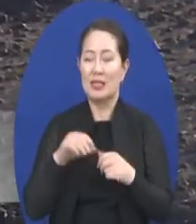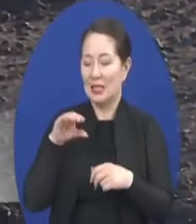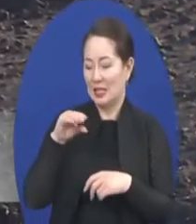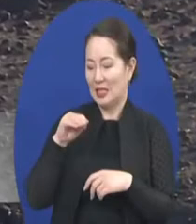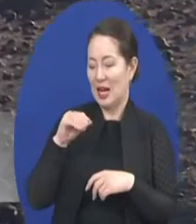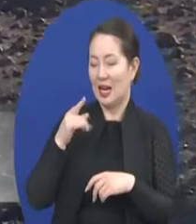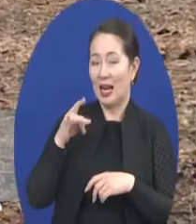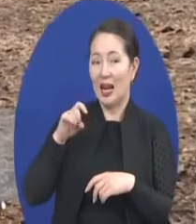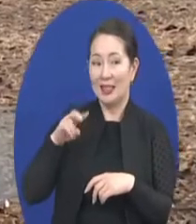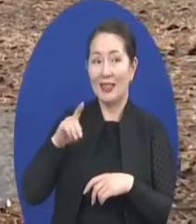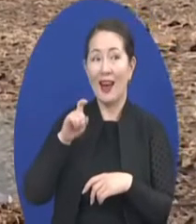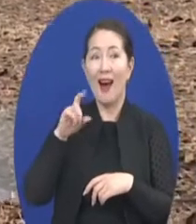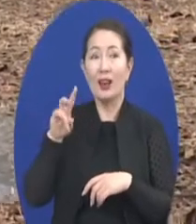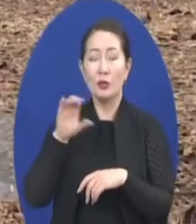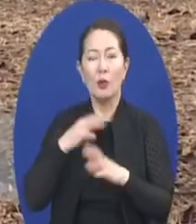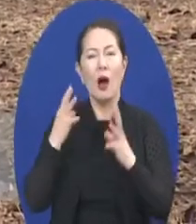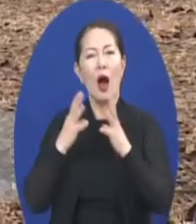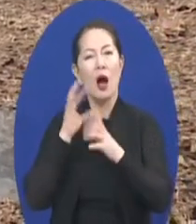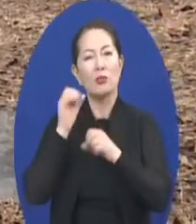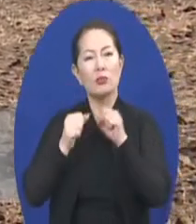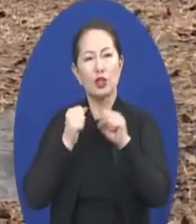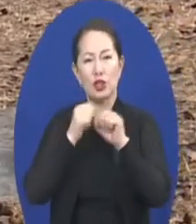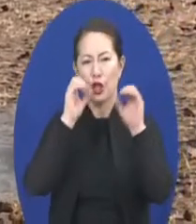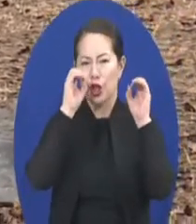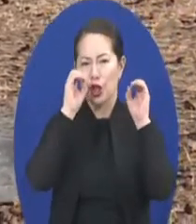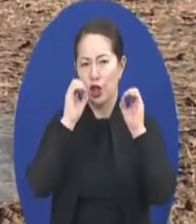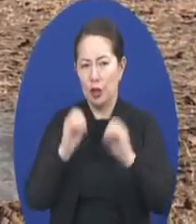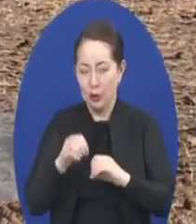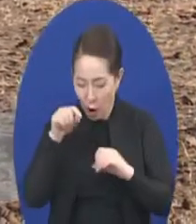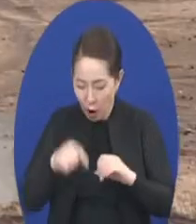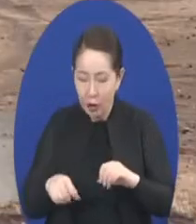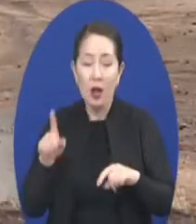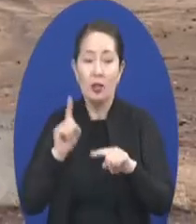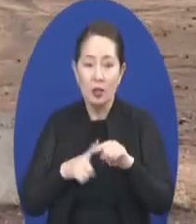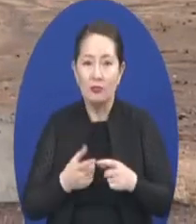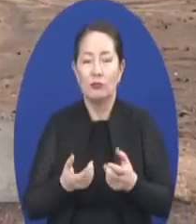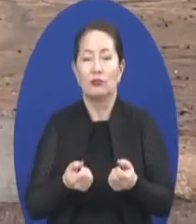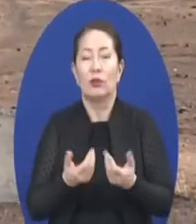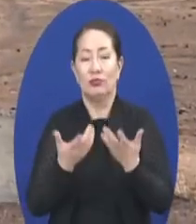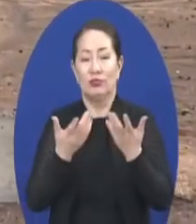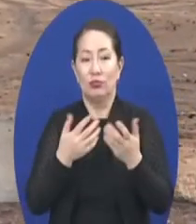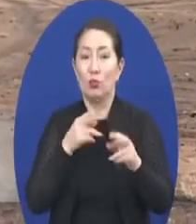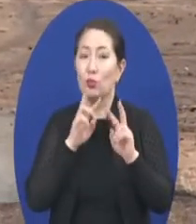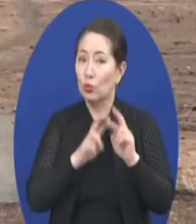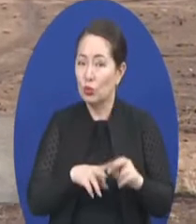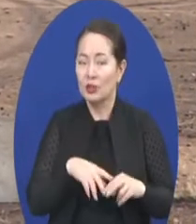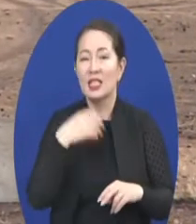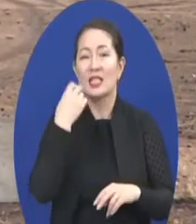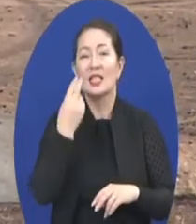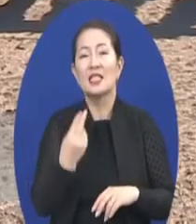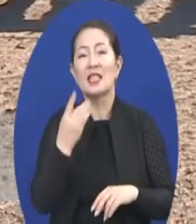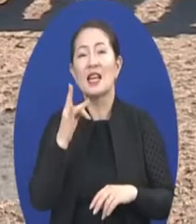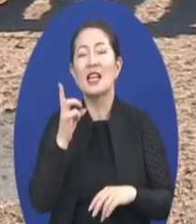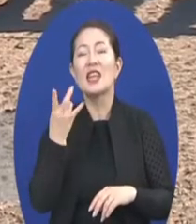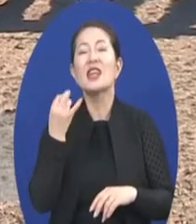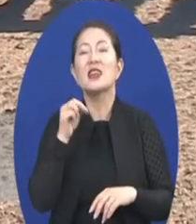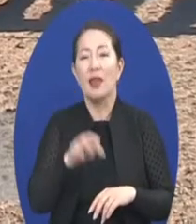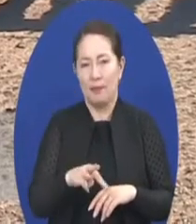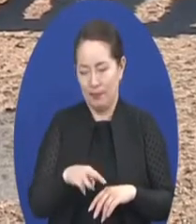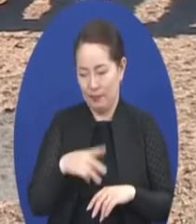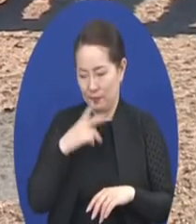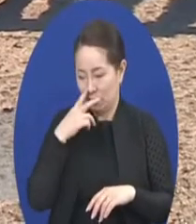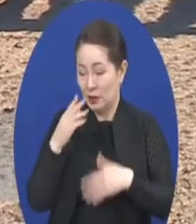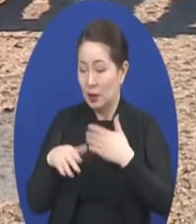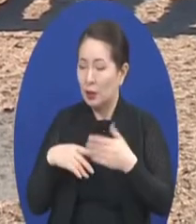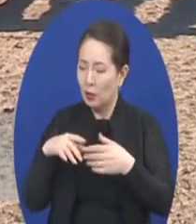Жаргалтхан суманд 10 жил тасраад байсан улсын аварга малчны Бөхаг Цэрэн Ямих ийхүү үргэлжлүүллээ. Тэд мөн л мал чанар ашиг